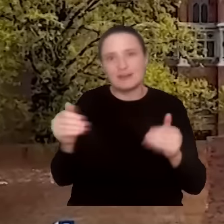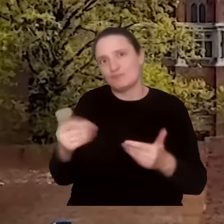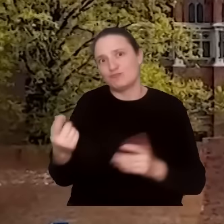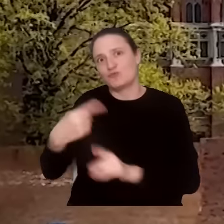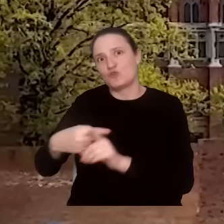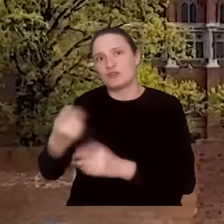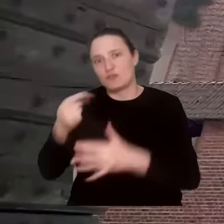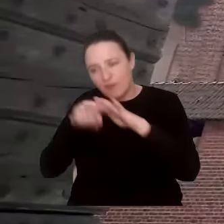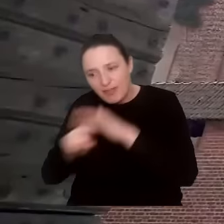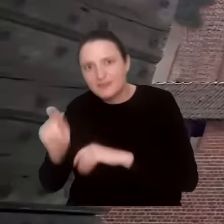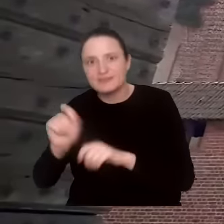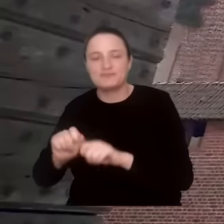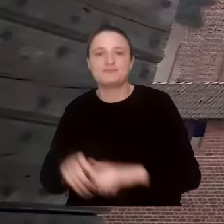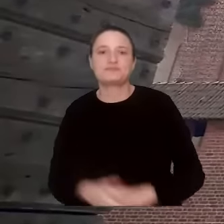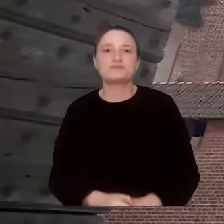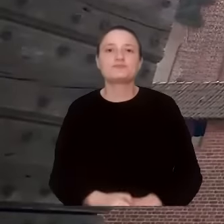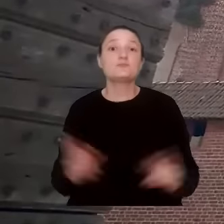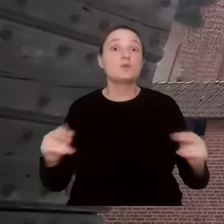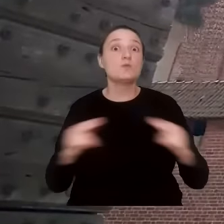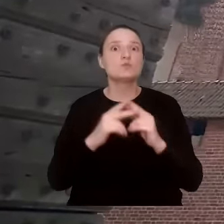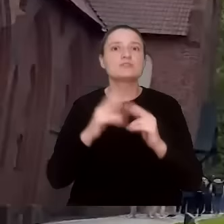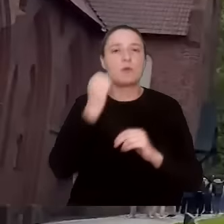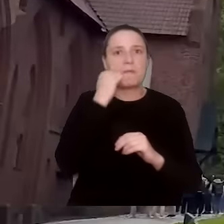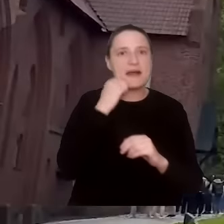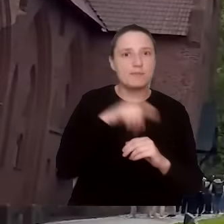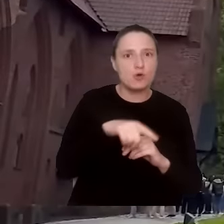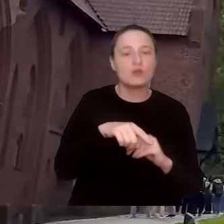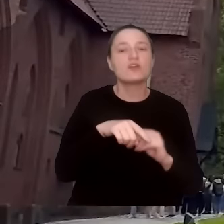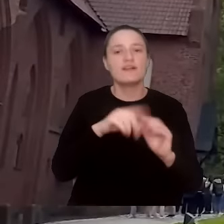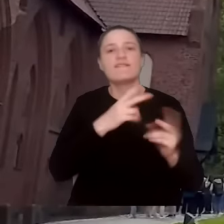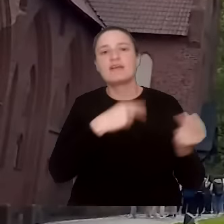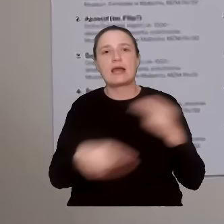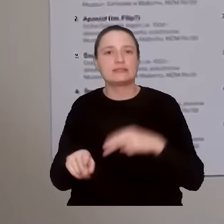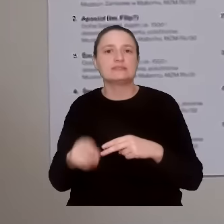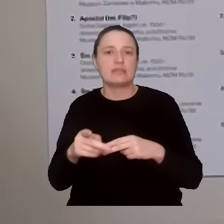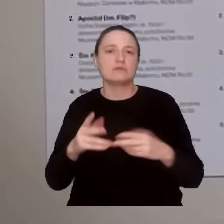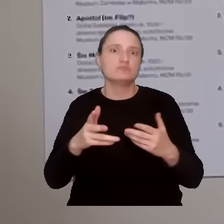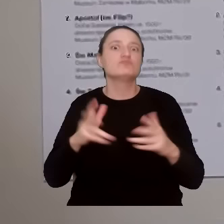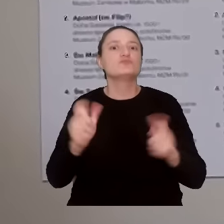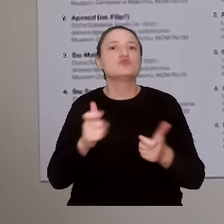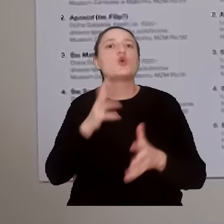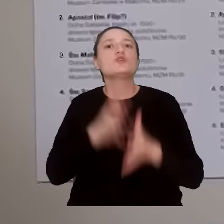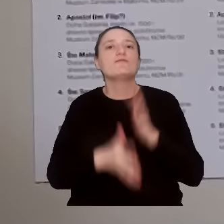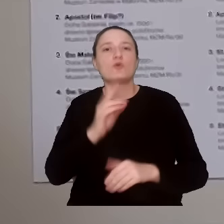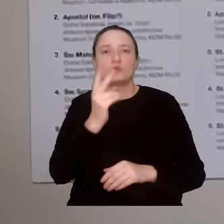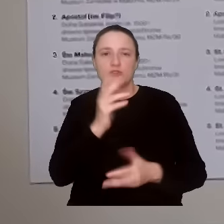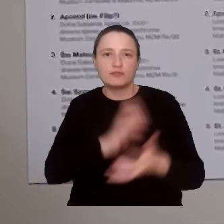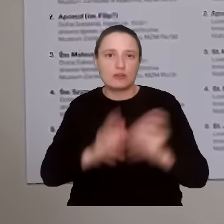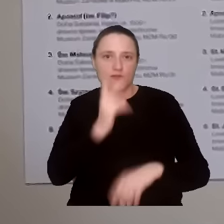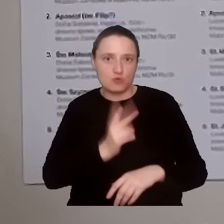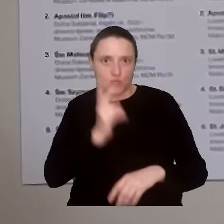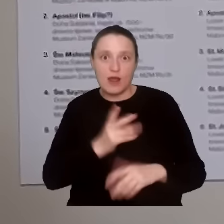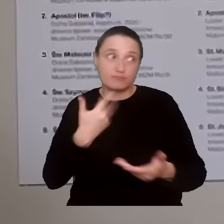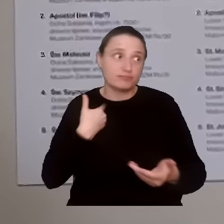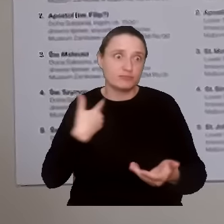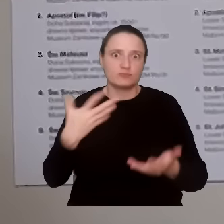Do Muzeum Zamkowego w Malborku wracają skarby polskiej kultury. To przedmioty skradzione lub zagubione zaraz po II wojnie światowej. Kwatera witrażowa z kościoła